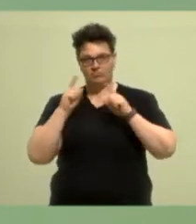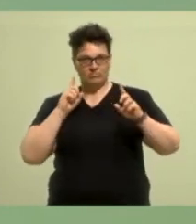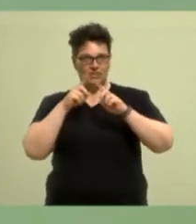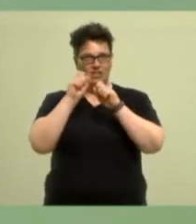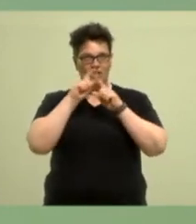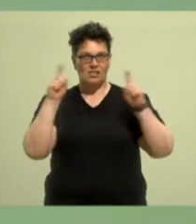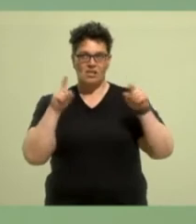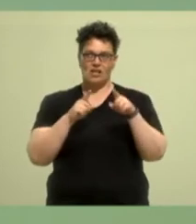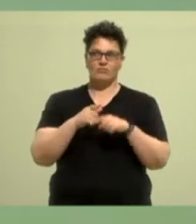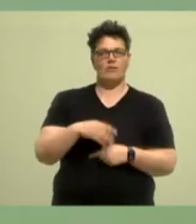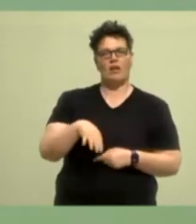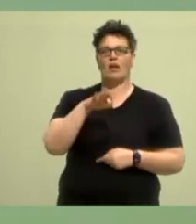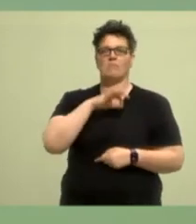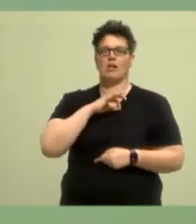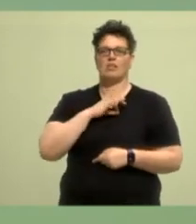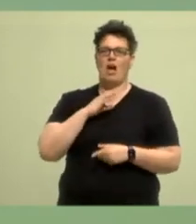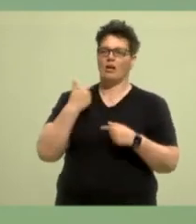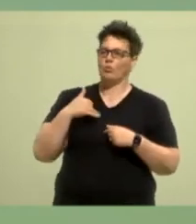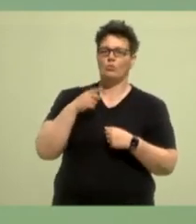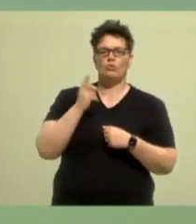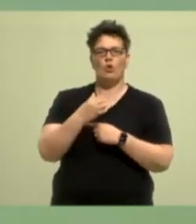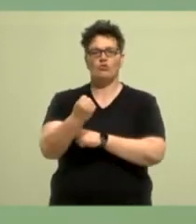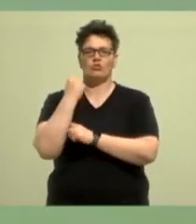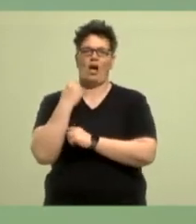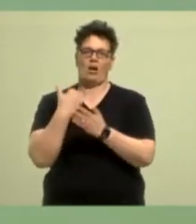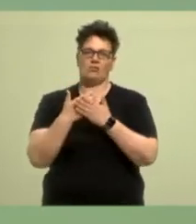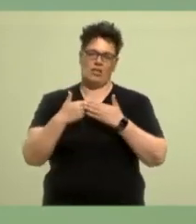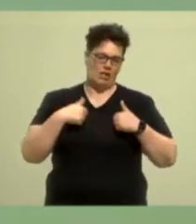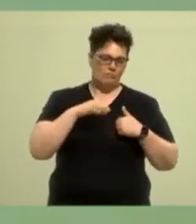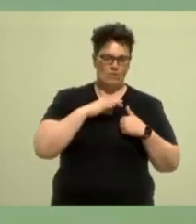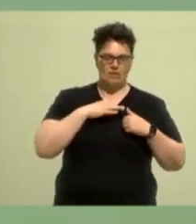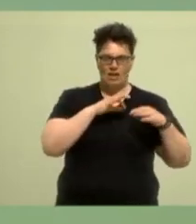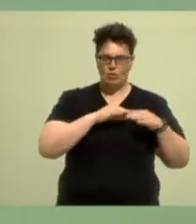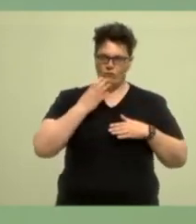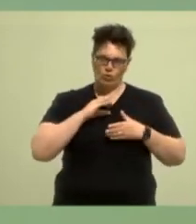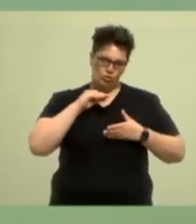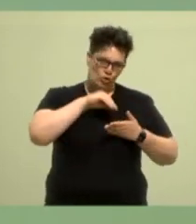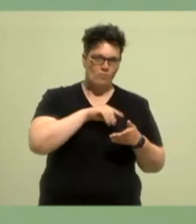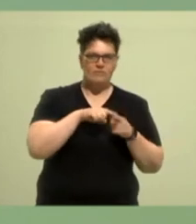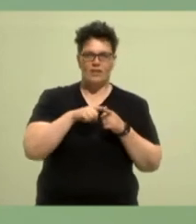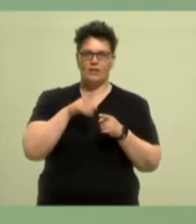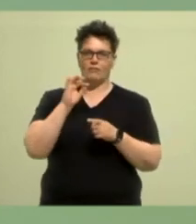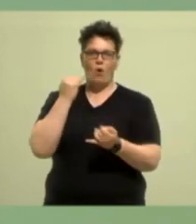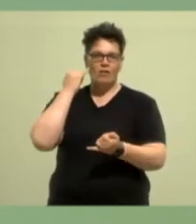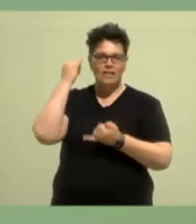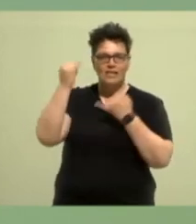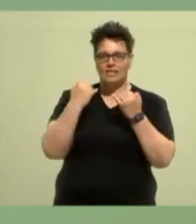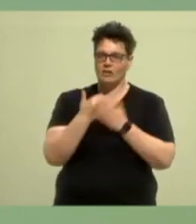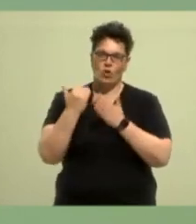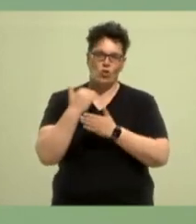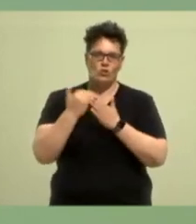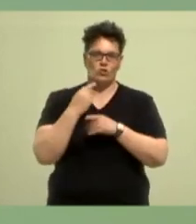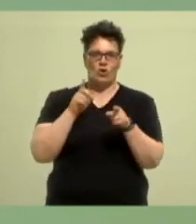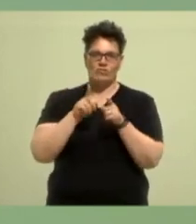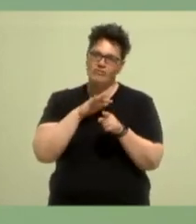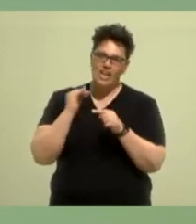in der Parteiführung arbeiten. Eine Partei als Debattenort, als Ideenschmiede, als die, die immer weiter den Kontakt